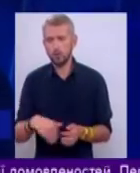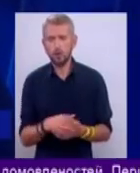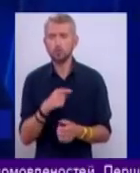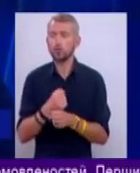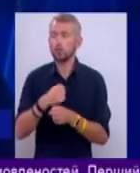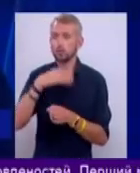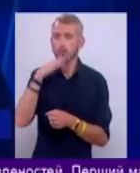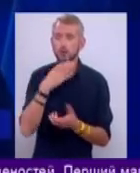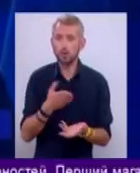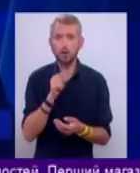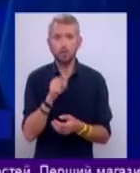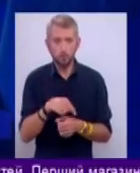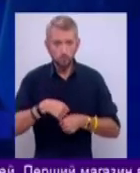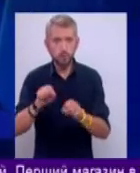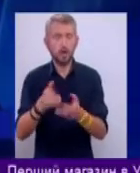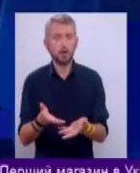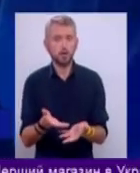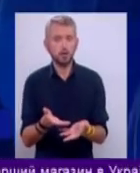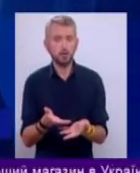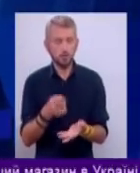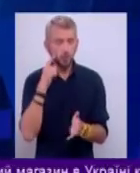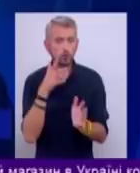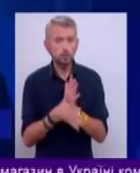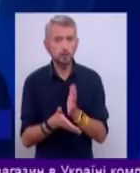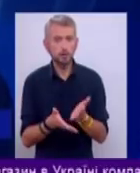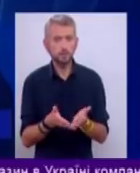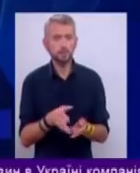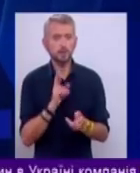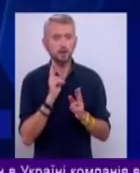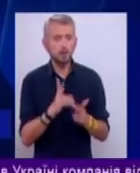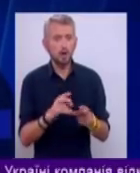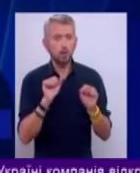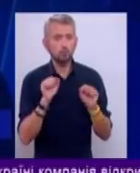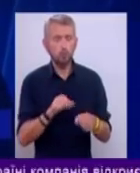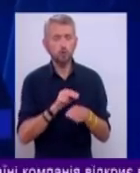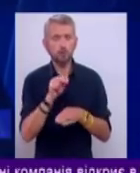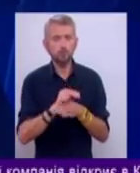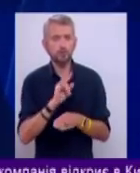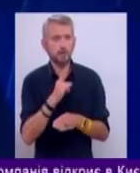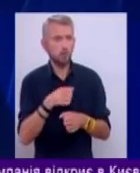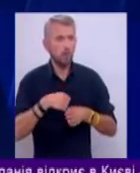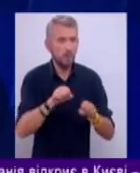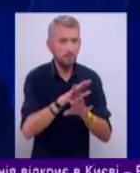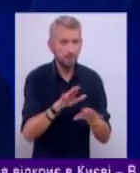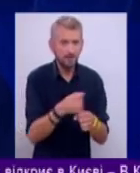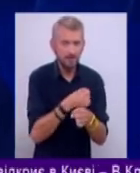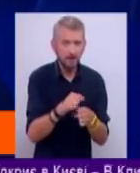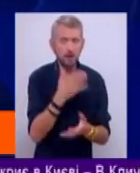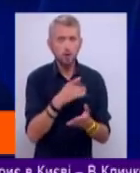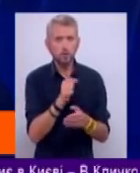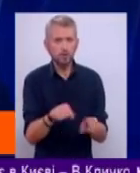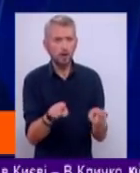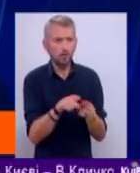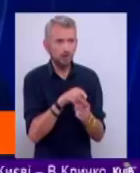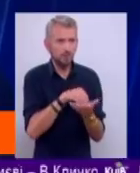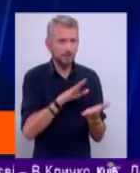робить батько? Він його б'є. Розумієте, як можна навчити дитину не битися, якщо за той самий запис,